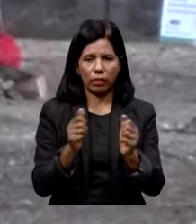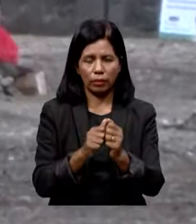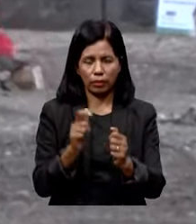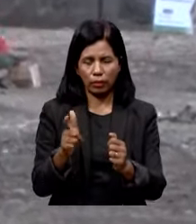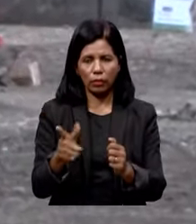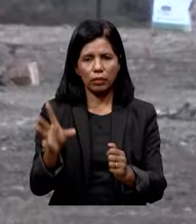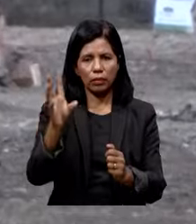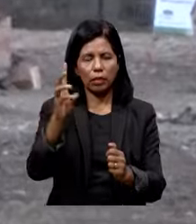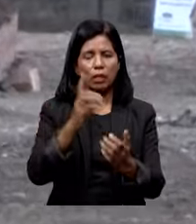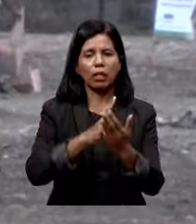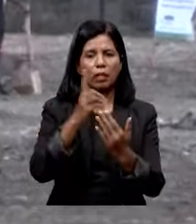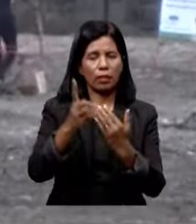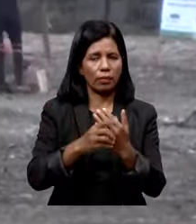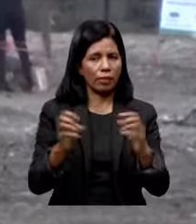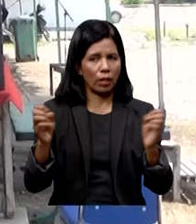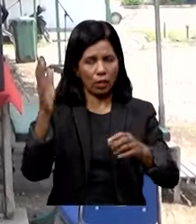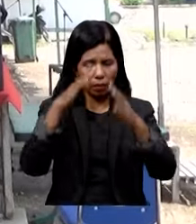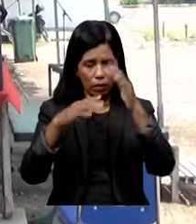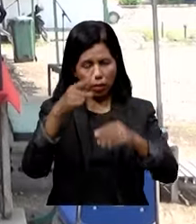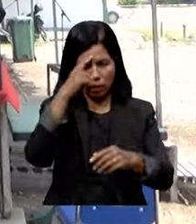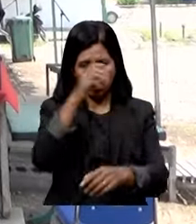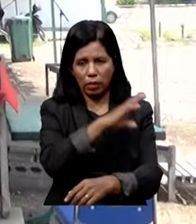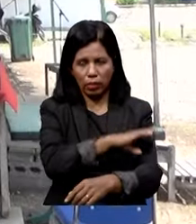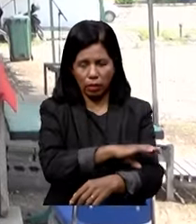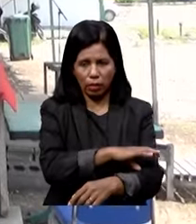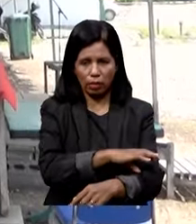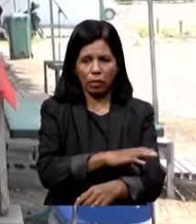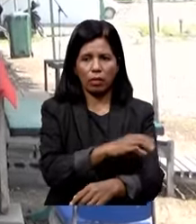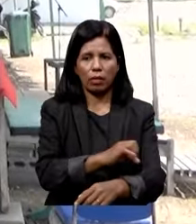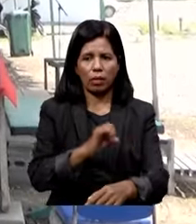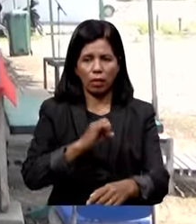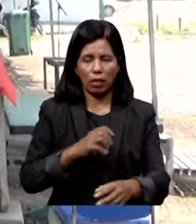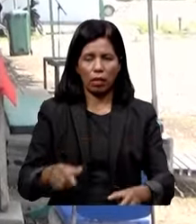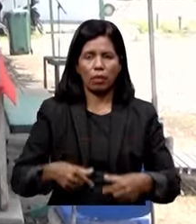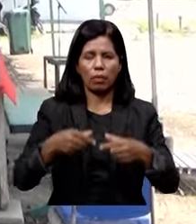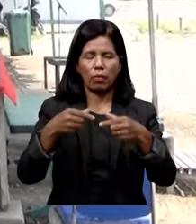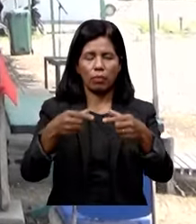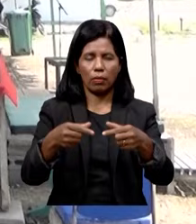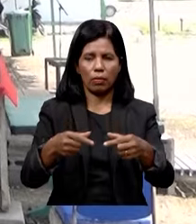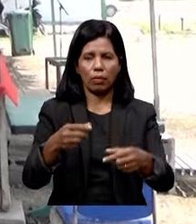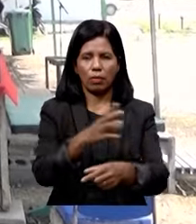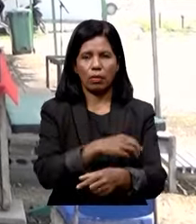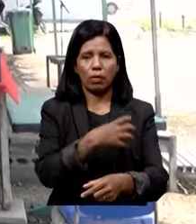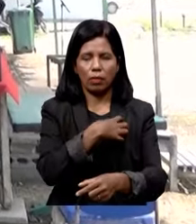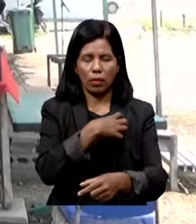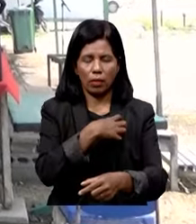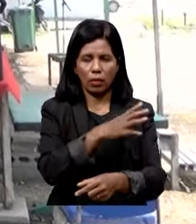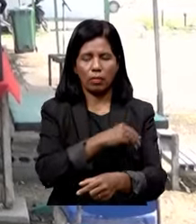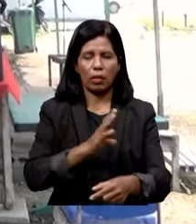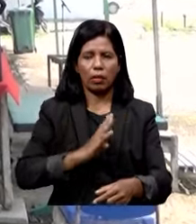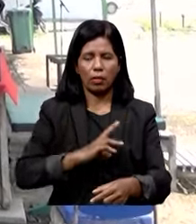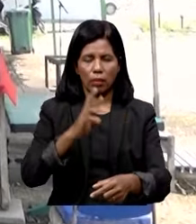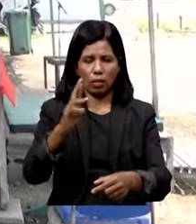Desember. Kita kata fair lah problema tambah siguran sebab fair nene hau entrega ba itanya polisi squadra pekora